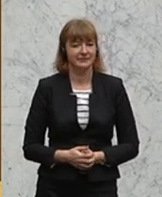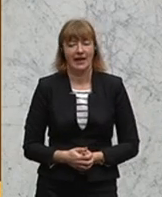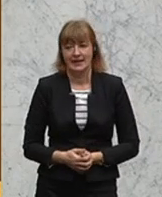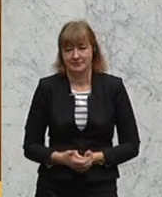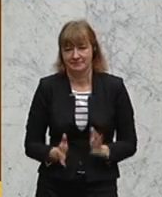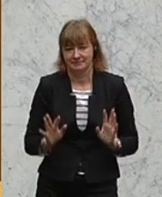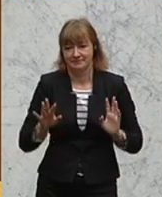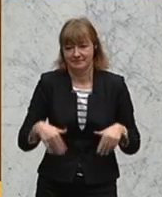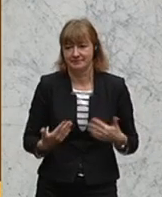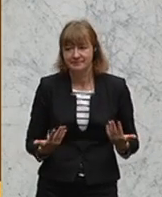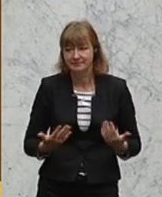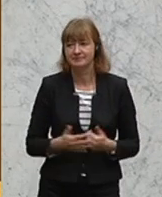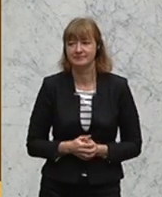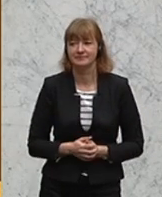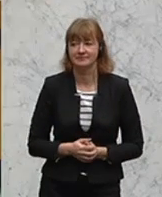Na, ich denke, das ist ein ganzer...